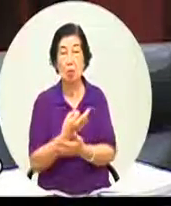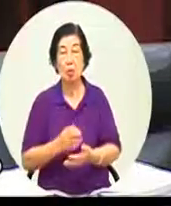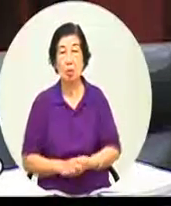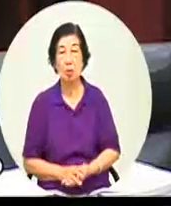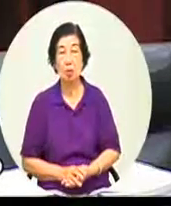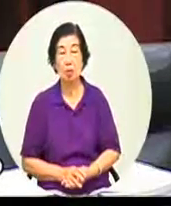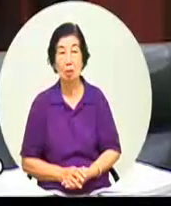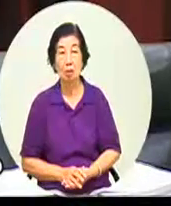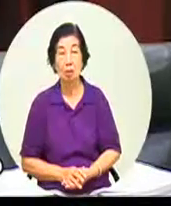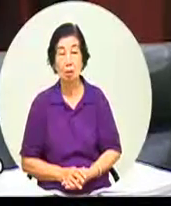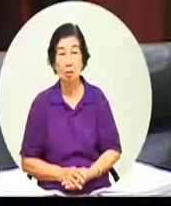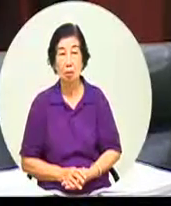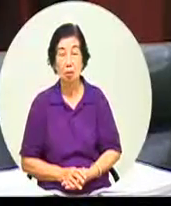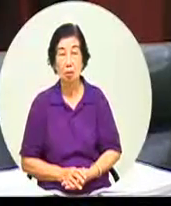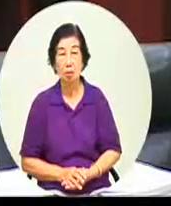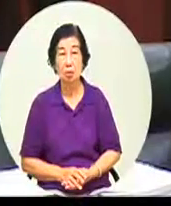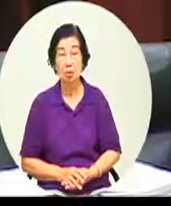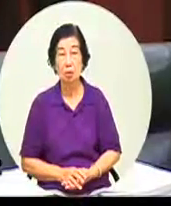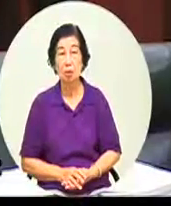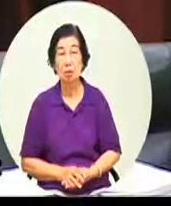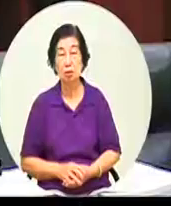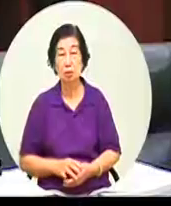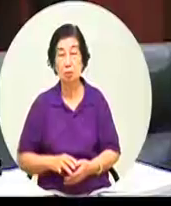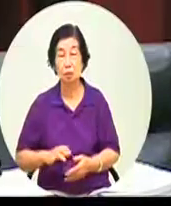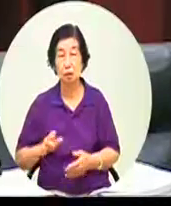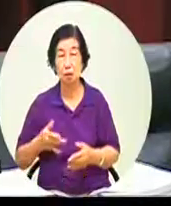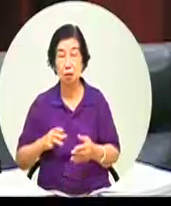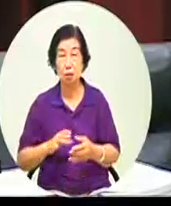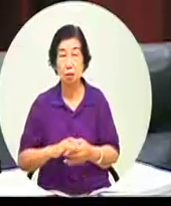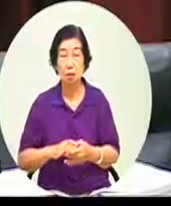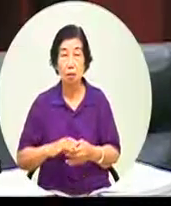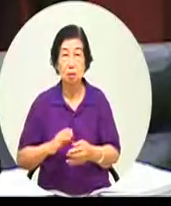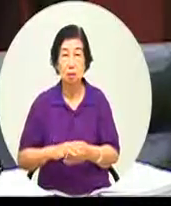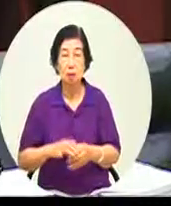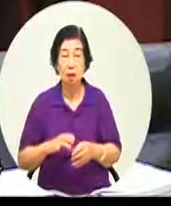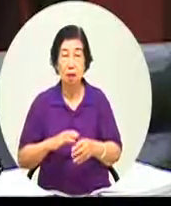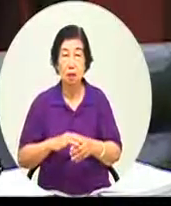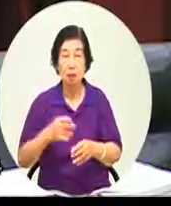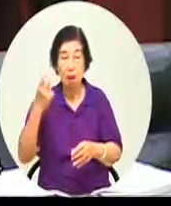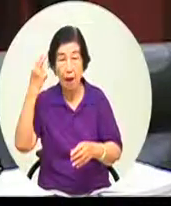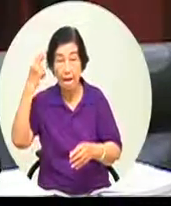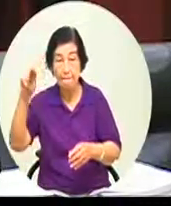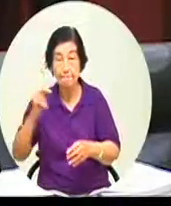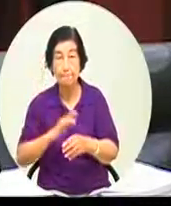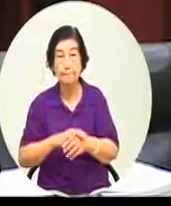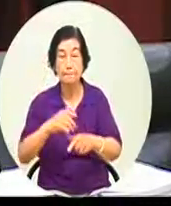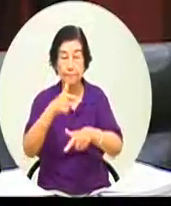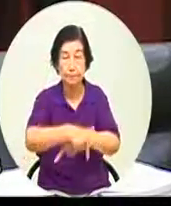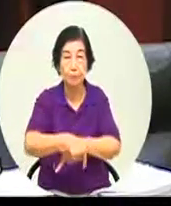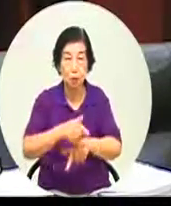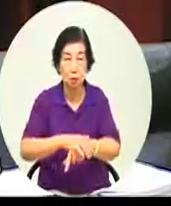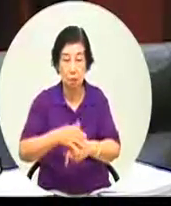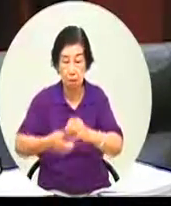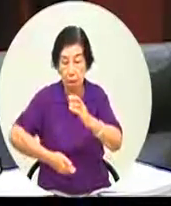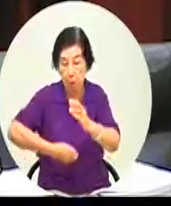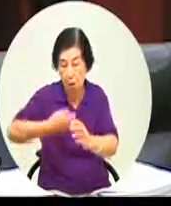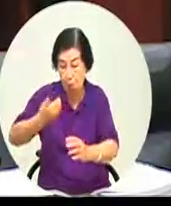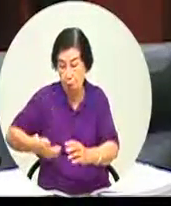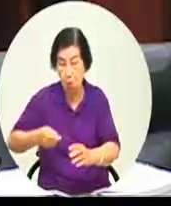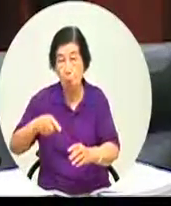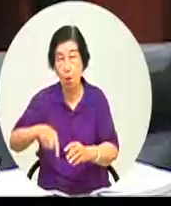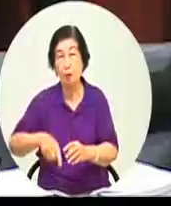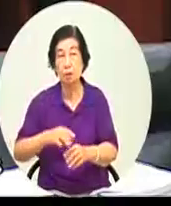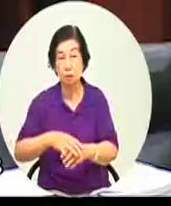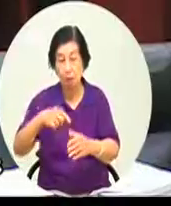举证一个相对，你也都讲了果然，为什么果然底下挖浅浅啊，伊就有啊？因为因地方因个知